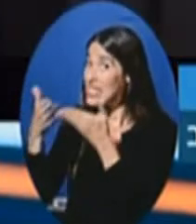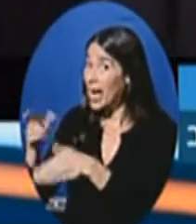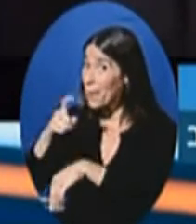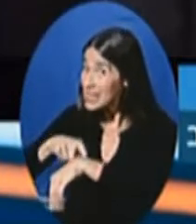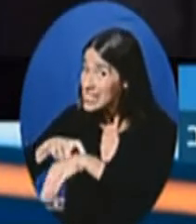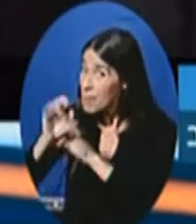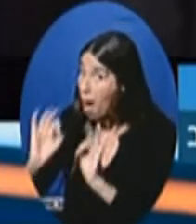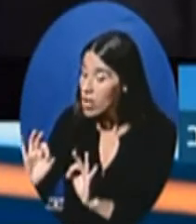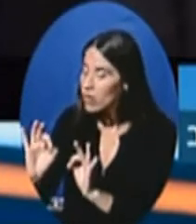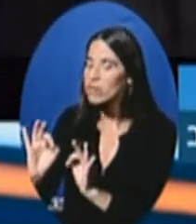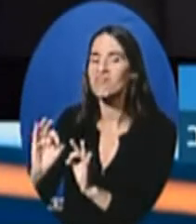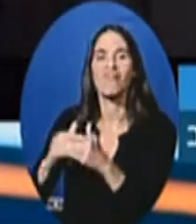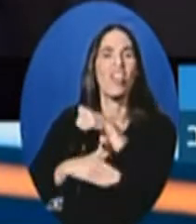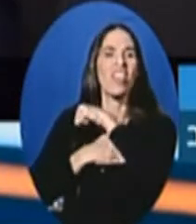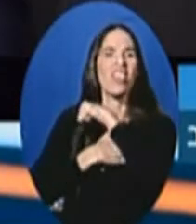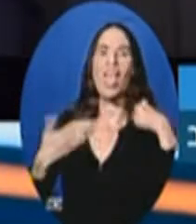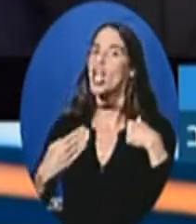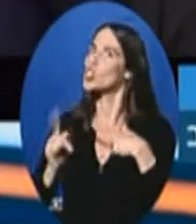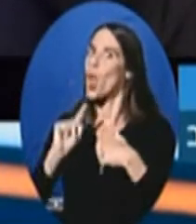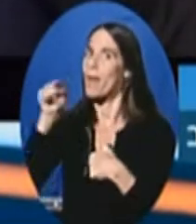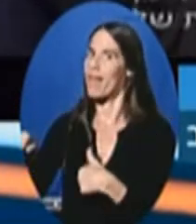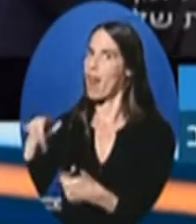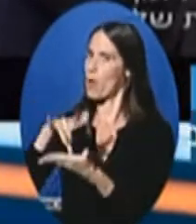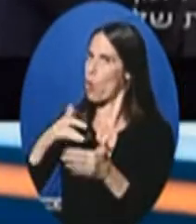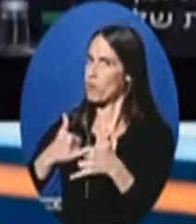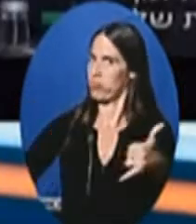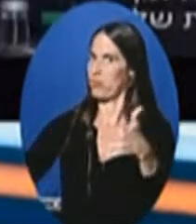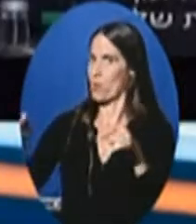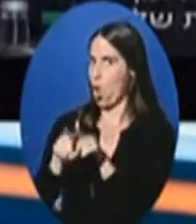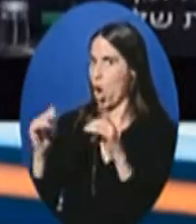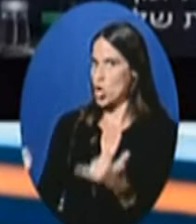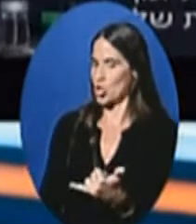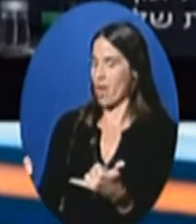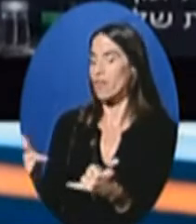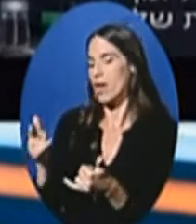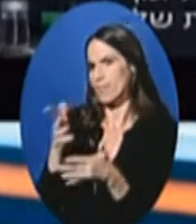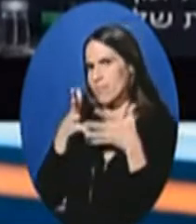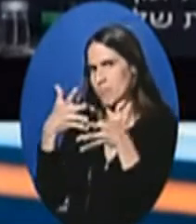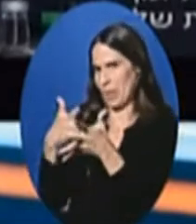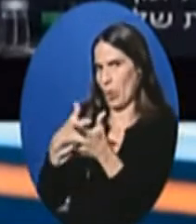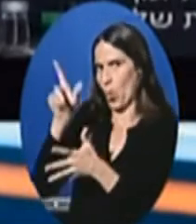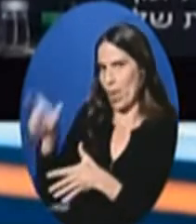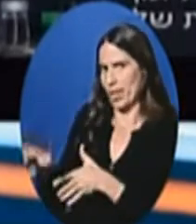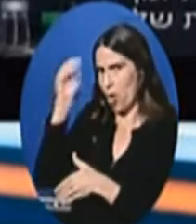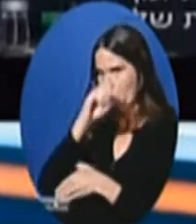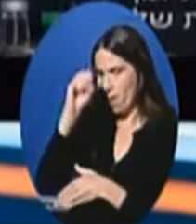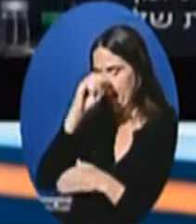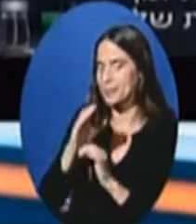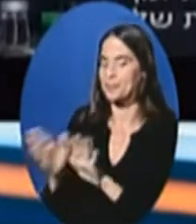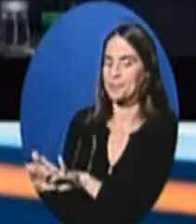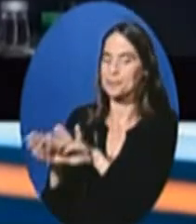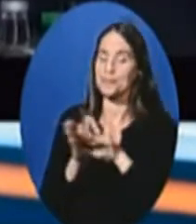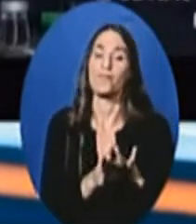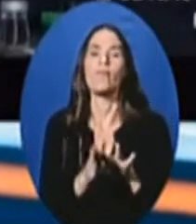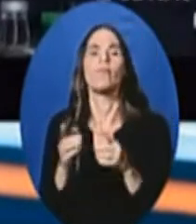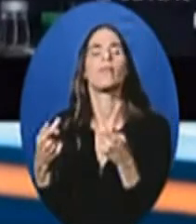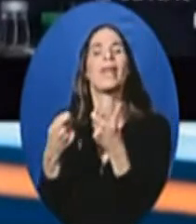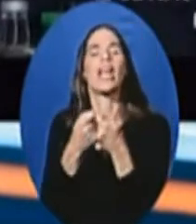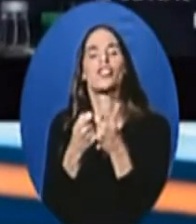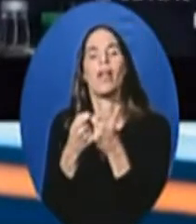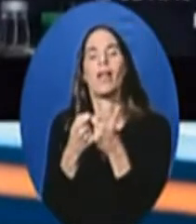מגיע לאן שהוא הגיע. ואם אני יכול להערה לגבי מה שאמרת קודם לכן, לגבי ריכוז טריטוריאלי של ארגון